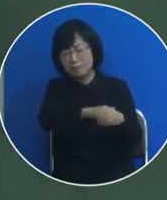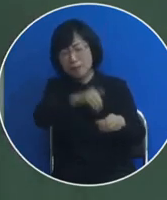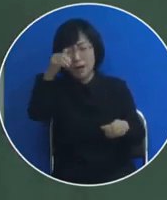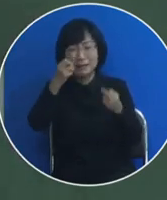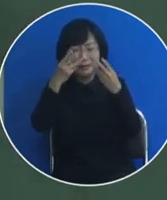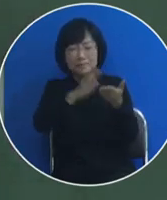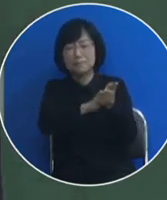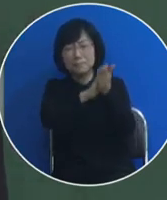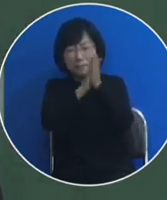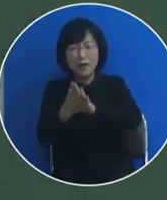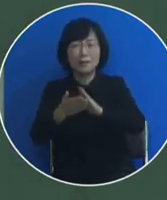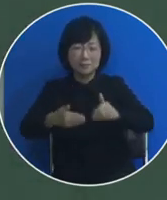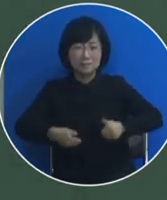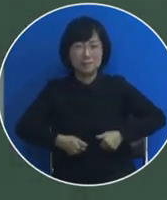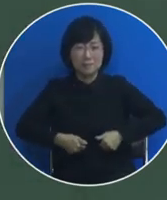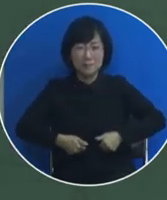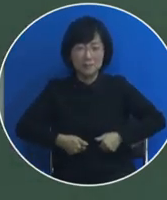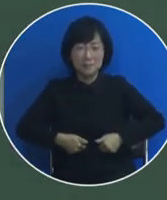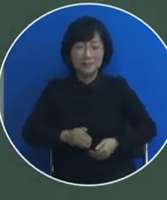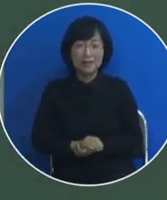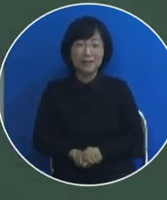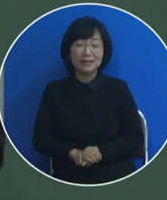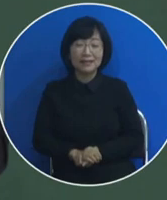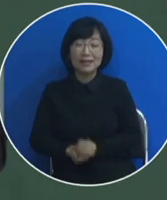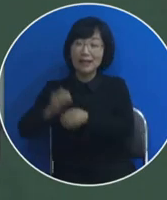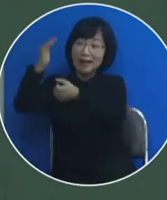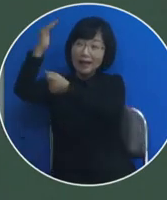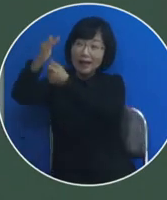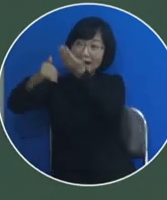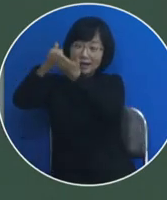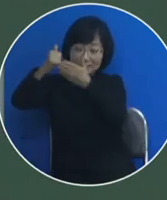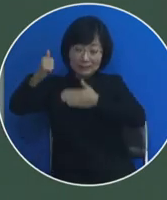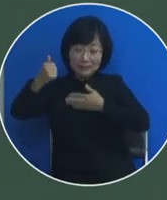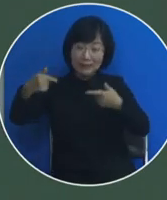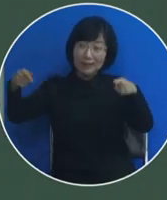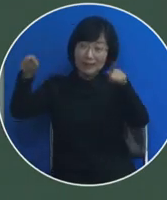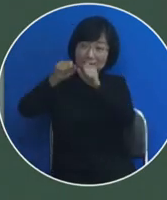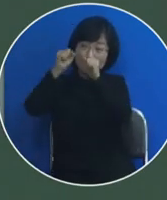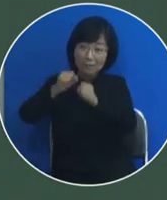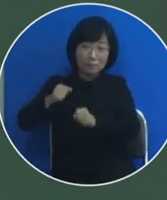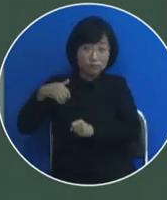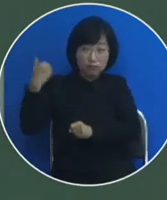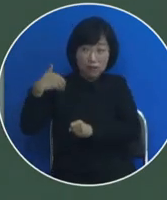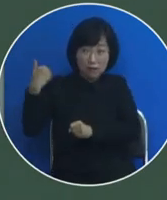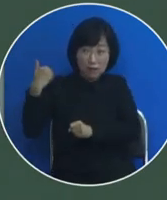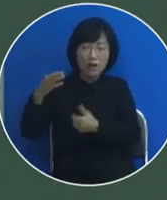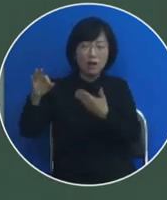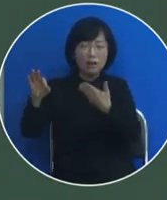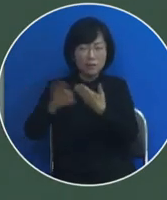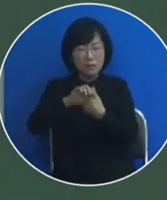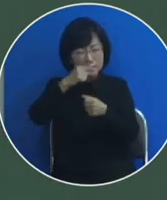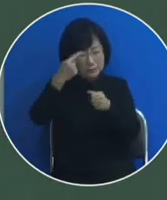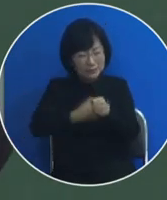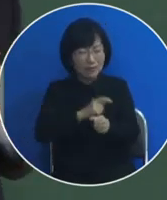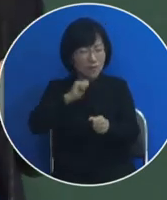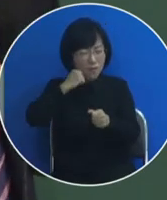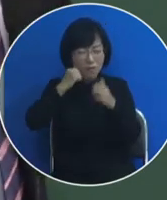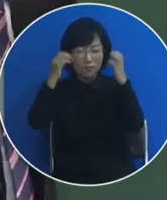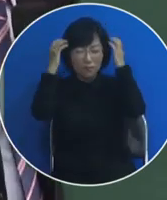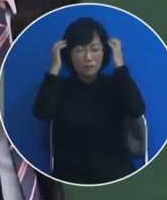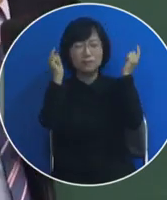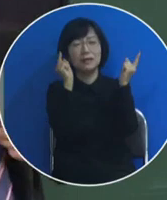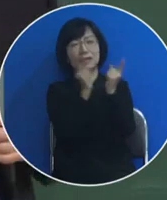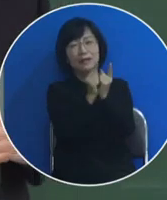계시는 축복을 실제로 못 누리니까 어려움 올 수밖에 없죠. Not realistically enjoying the fact that God is with